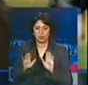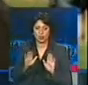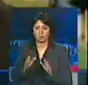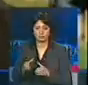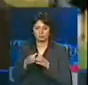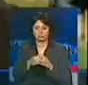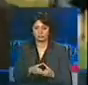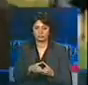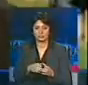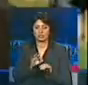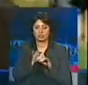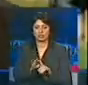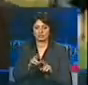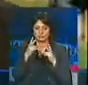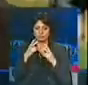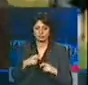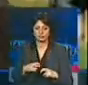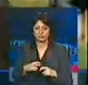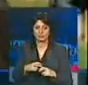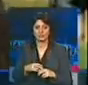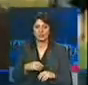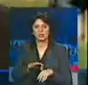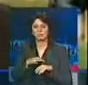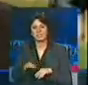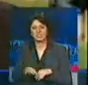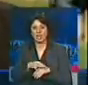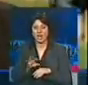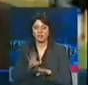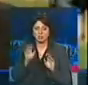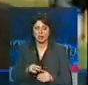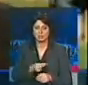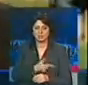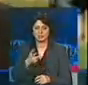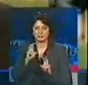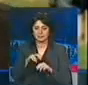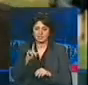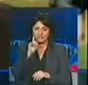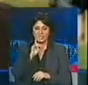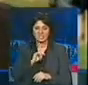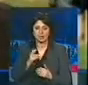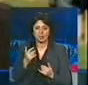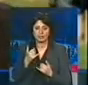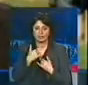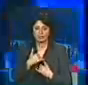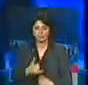ორგანიზებულად მოვიდნენ და საგვიტარებენ, რომ კივა თუ არ კივა, მაინც ხომ სასიამოვნოა.